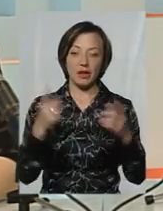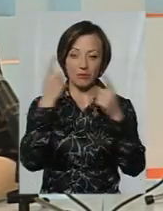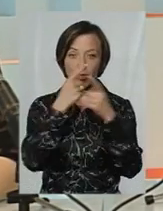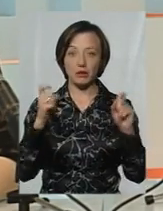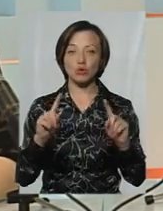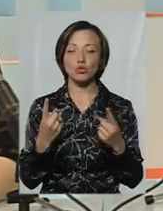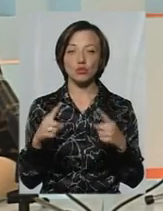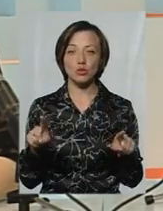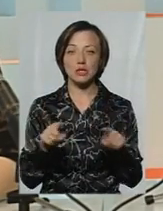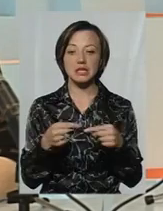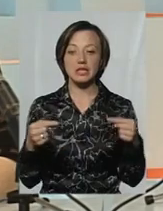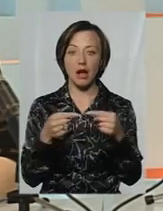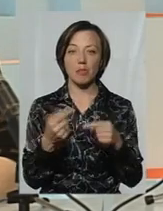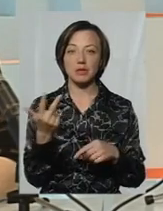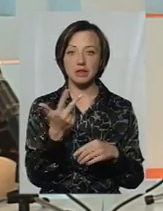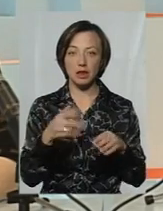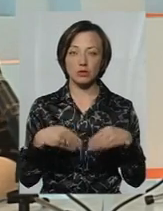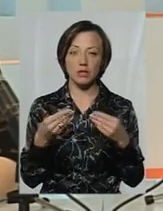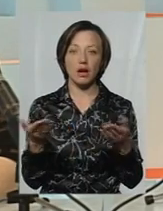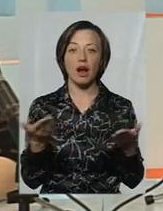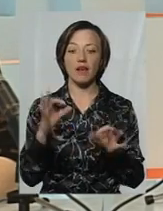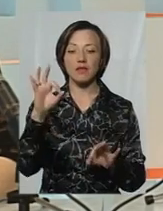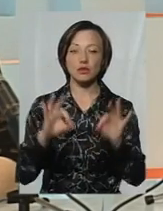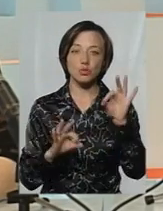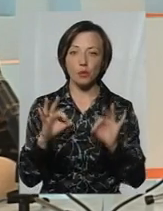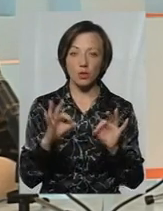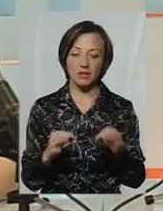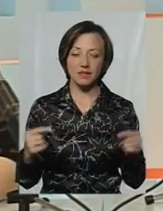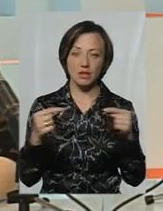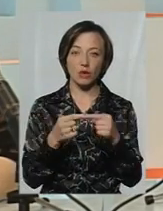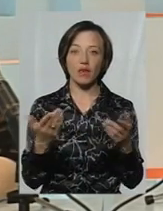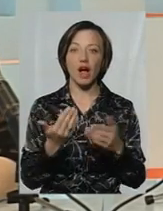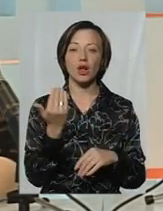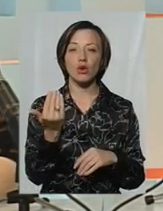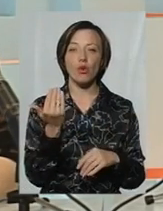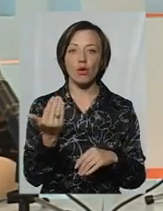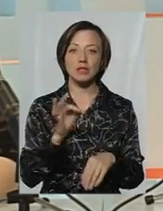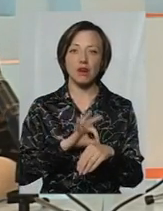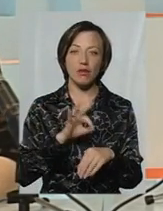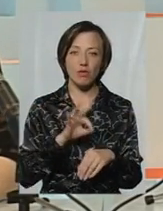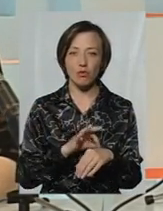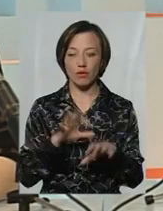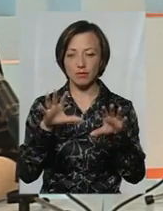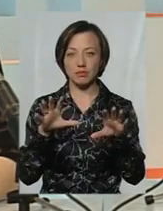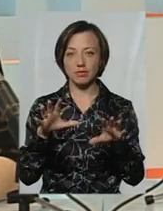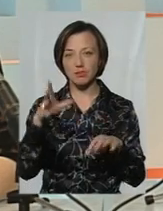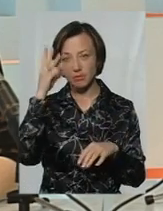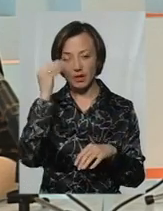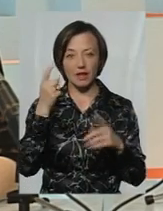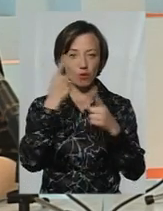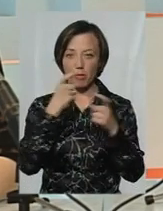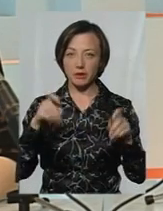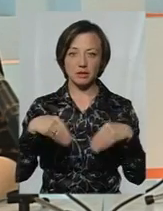чому саме третю дали, які якби там відсотки встановлювали, які там його захворювання бралися до уваги, ту інформацію